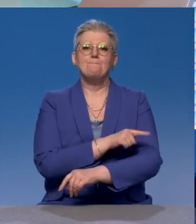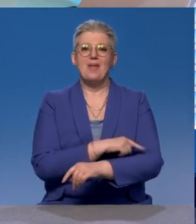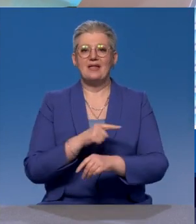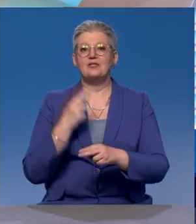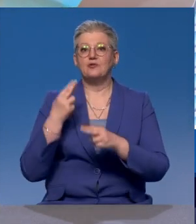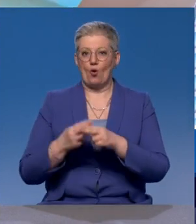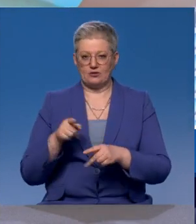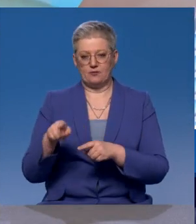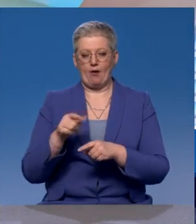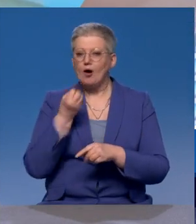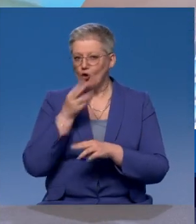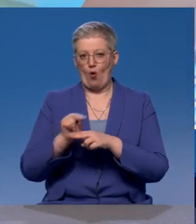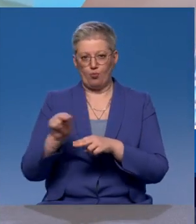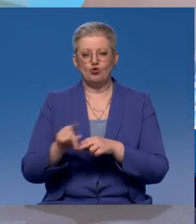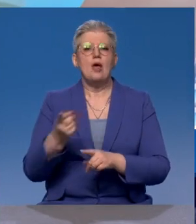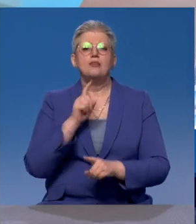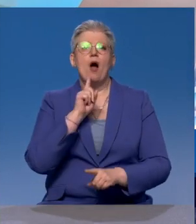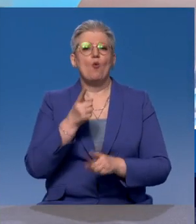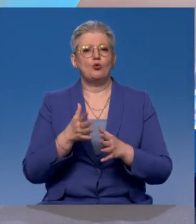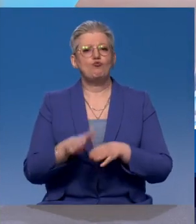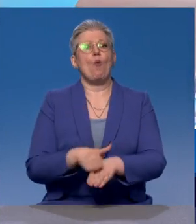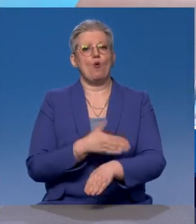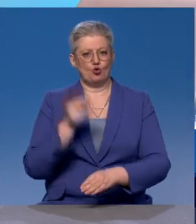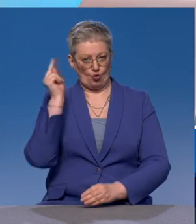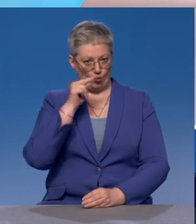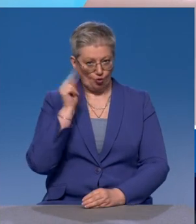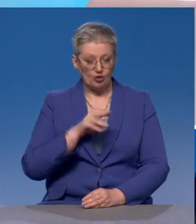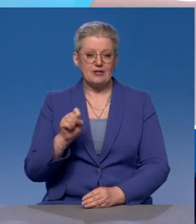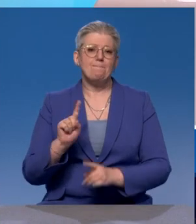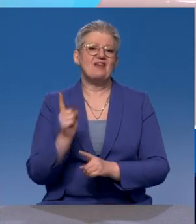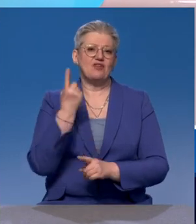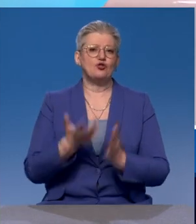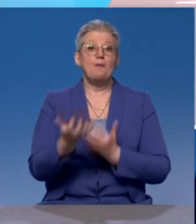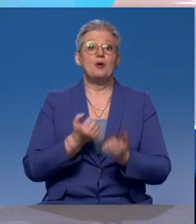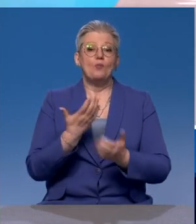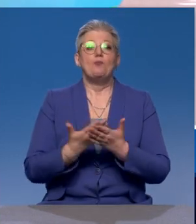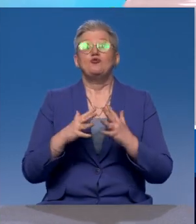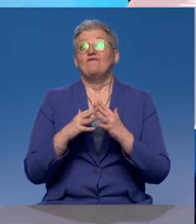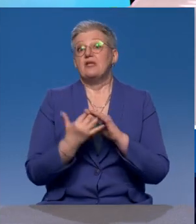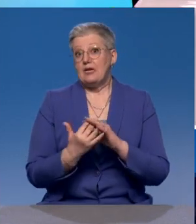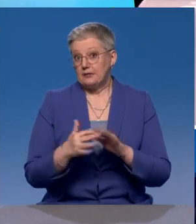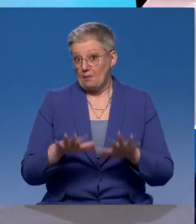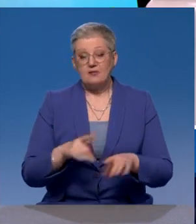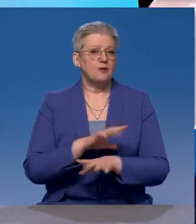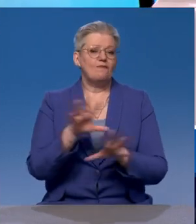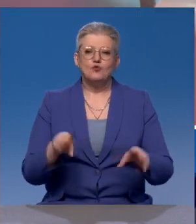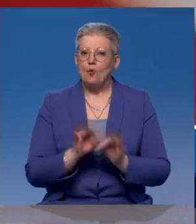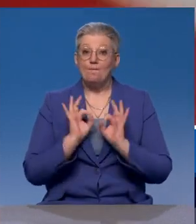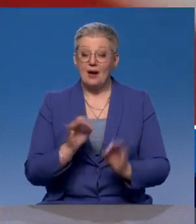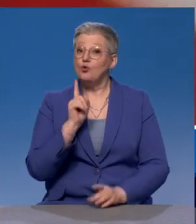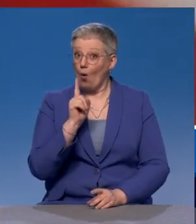чем медицинские сестры, и они вообще ведут такой первичный фельдшерский прием в сельской местности. Это все правильно. Но в